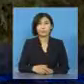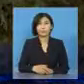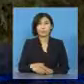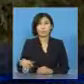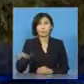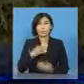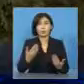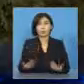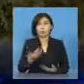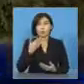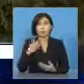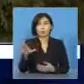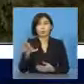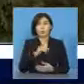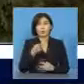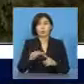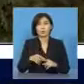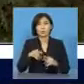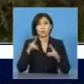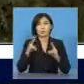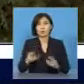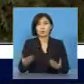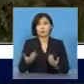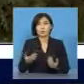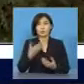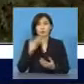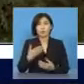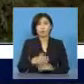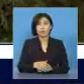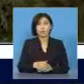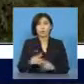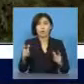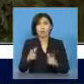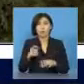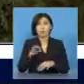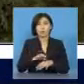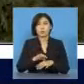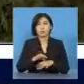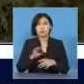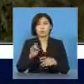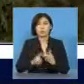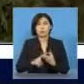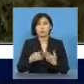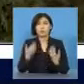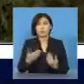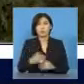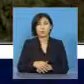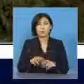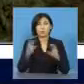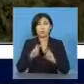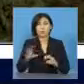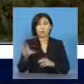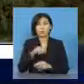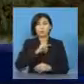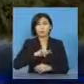Облыс тұрғындарынан сұрайтыны барлық осы қаулардың орындалуын сақтау. Бұл коронавирус ауруларының профилактикасы ретінде